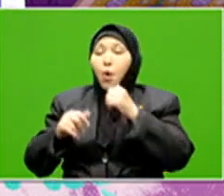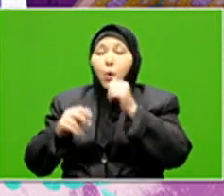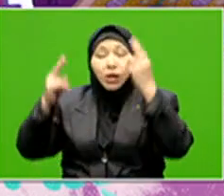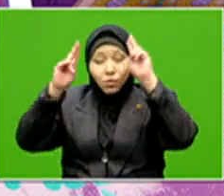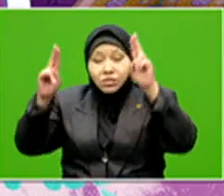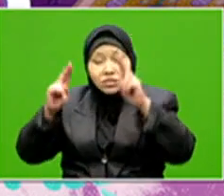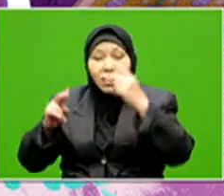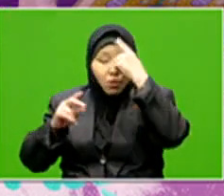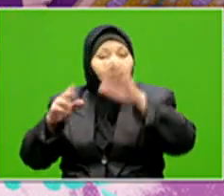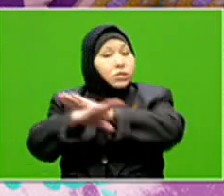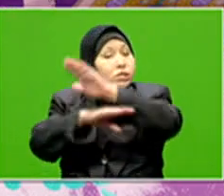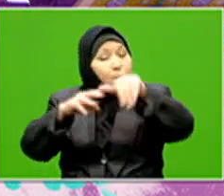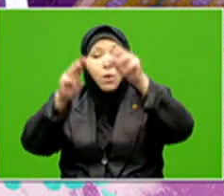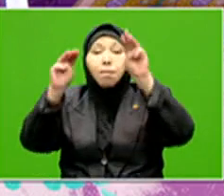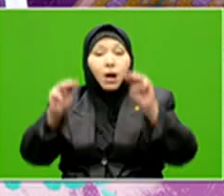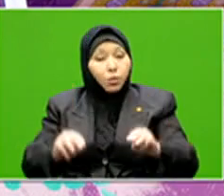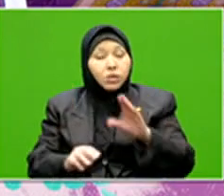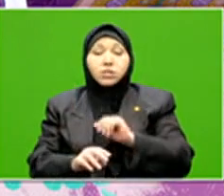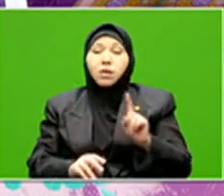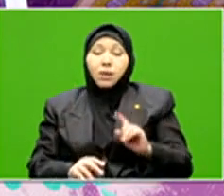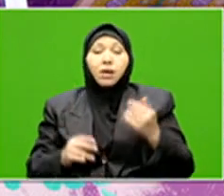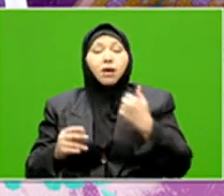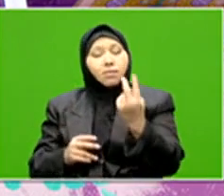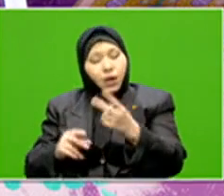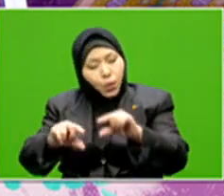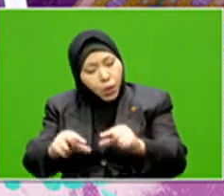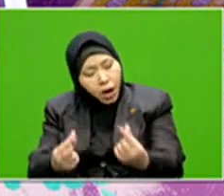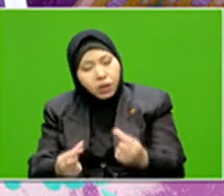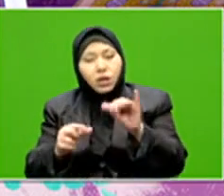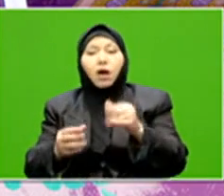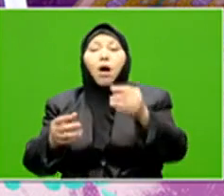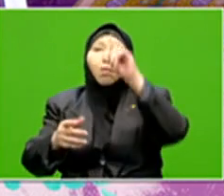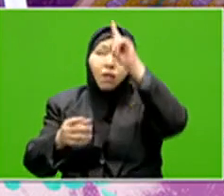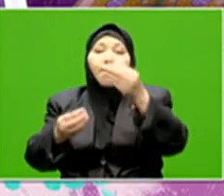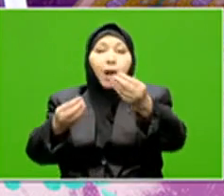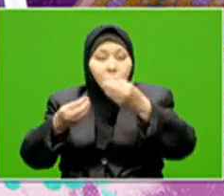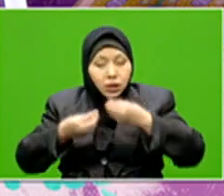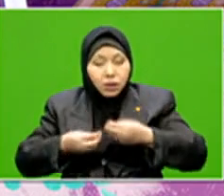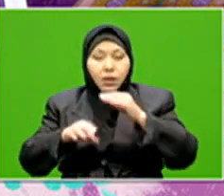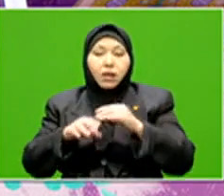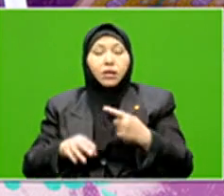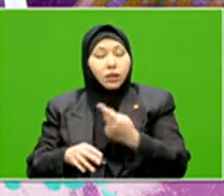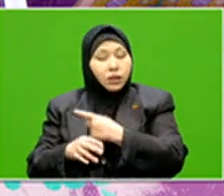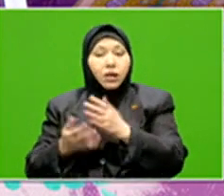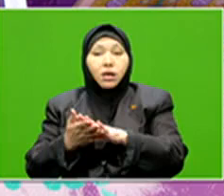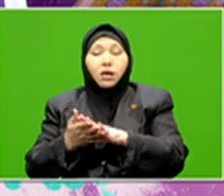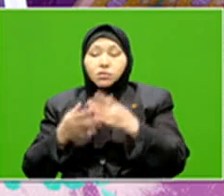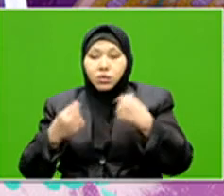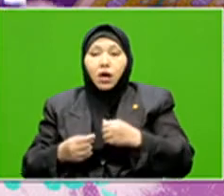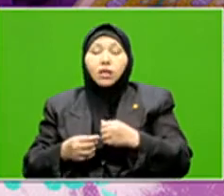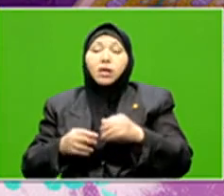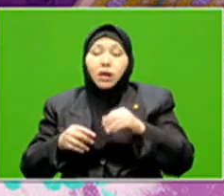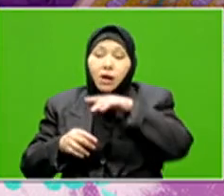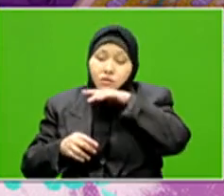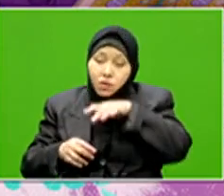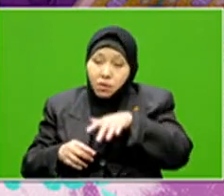seluruh Allah, umat manusia, insya'Allah. Yang mana bacaan Al-Quran yang Allah berikan kepada ustaz ni seperti mana yang pernah dipuji oleh Rasul sallallahu alaihi